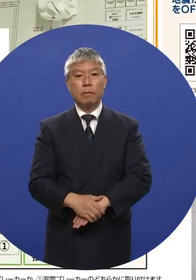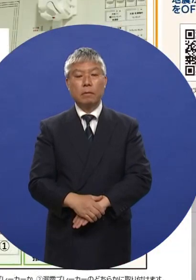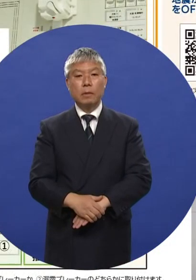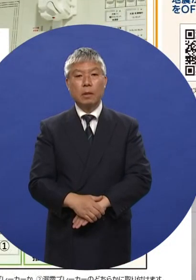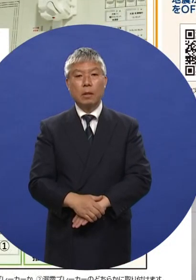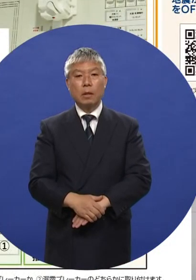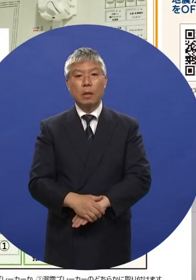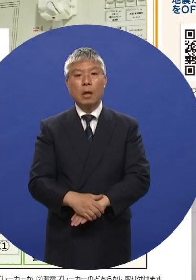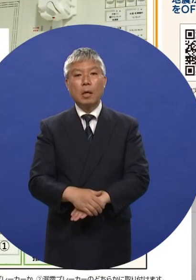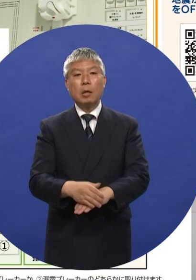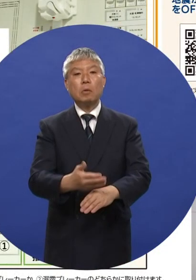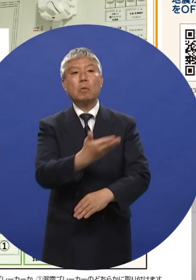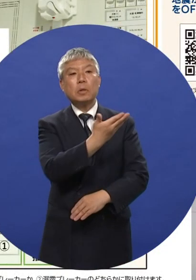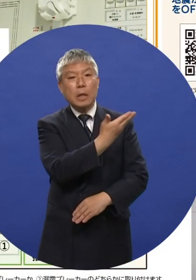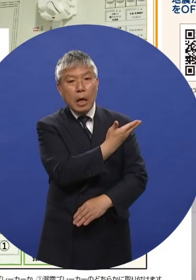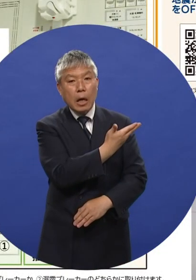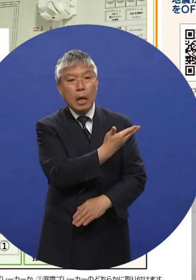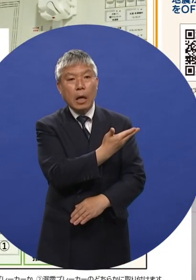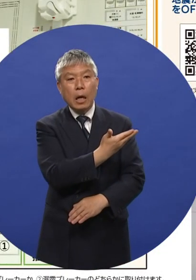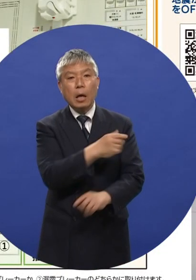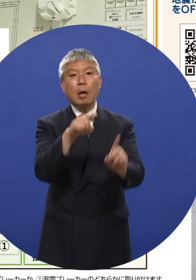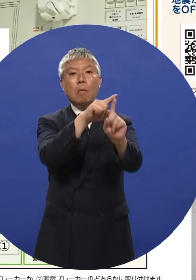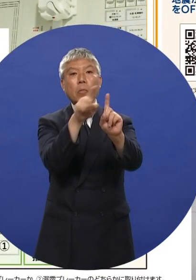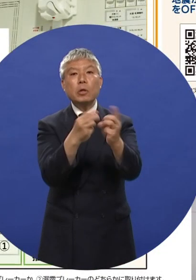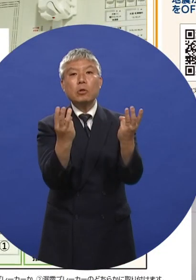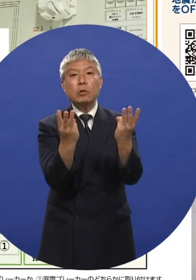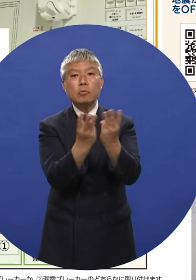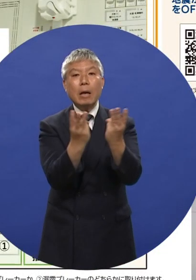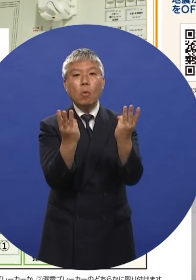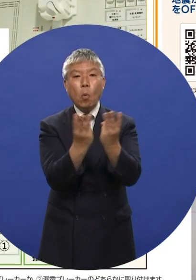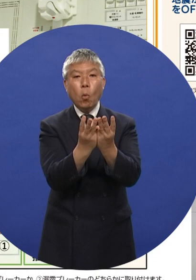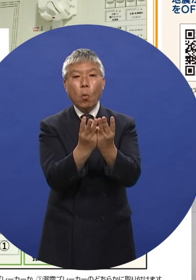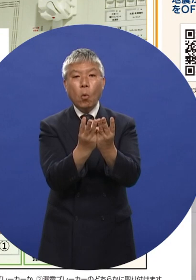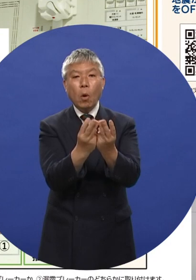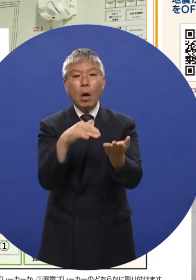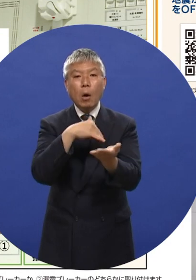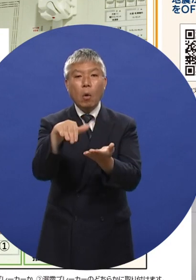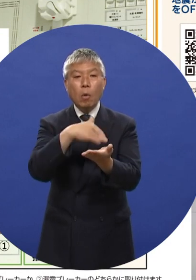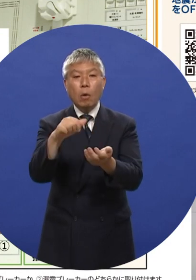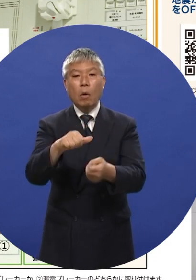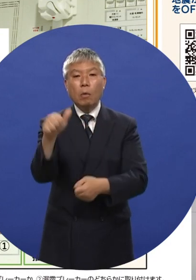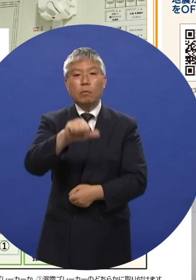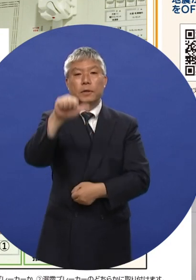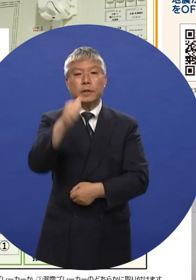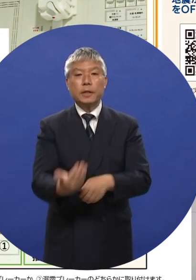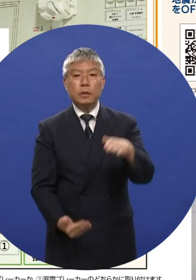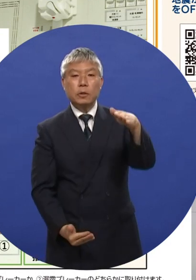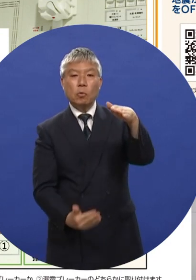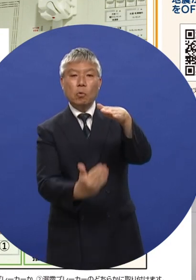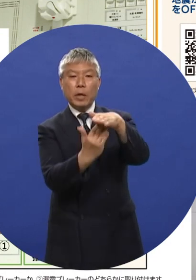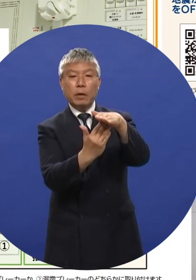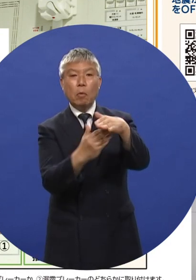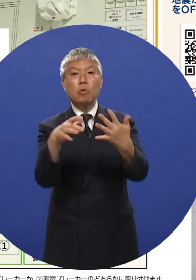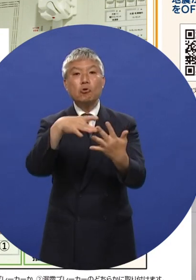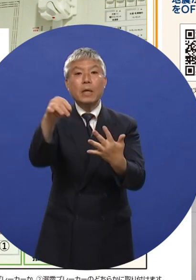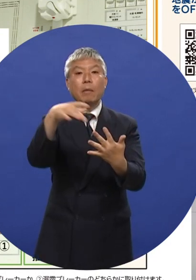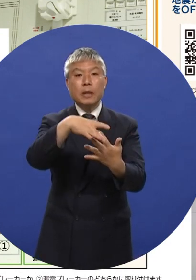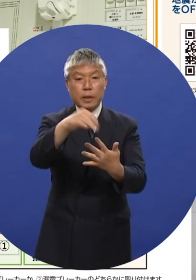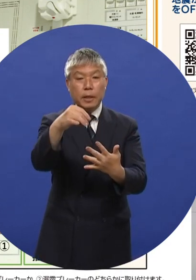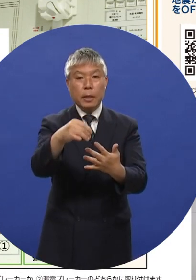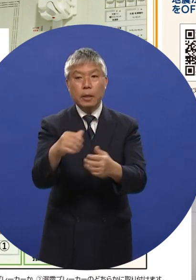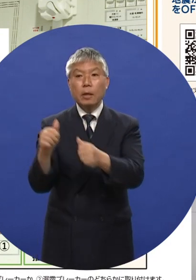申し込み番号の横にあるポイントアイコン、合計5000ポイントまでを自由に組み合わ